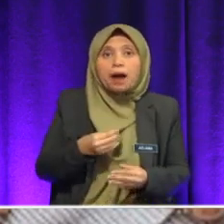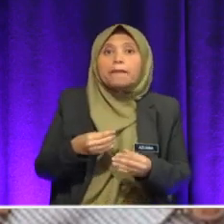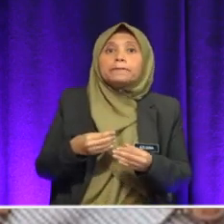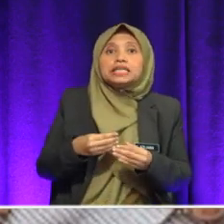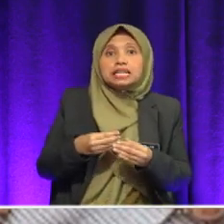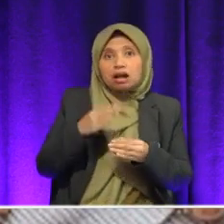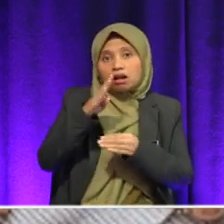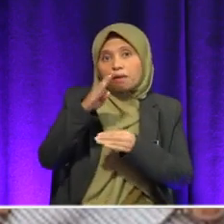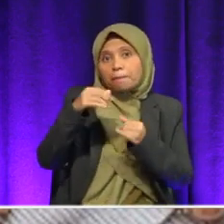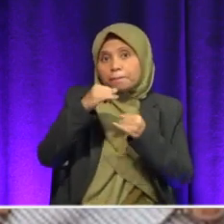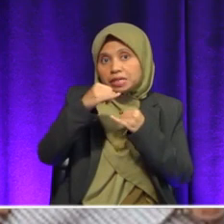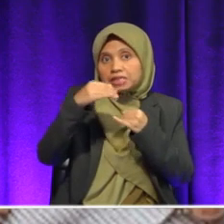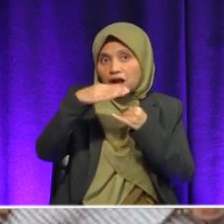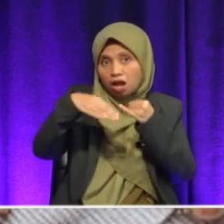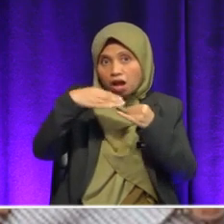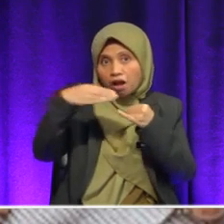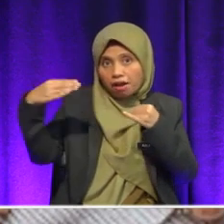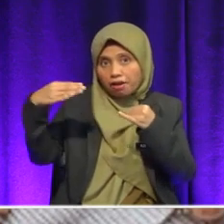jadi banyak